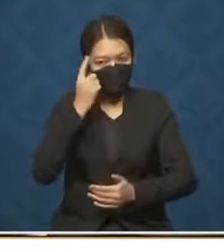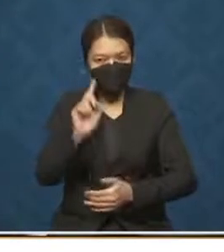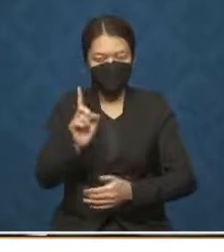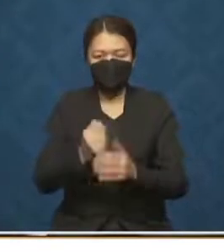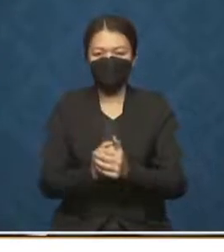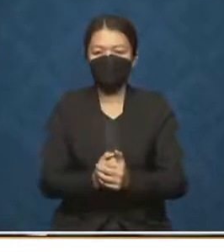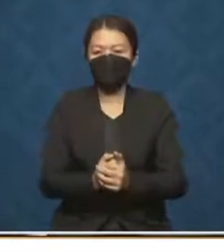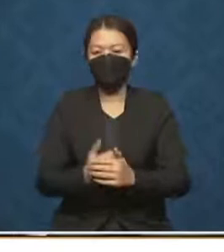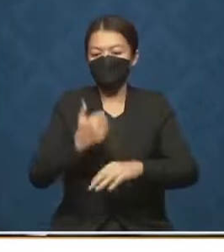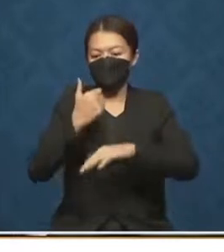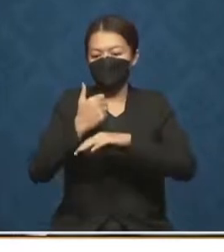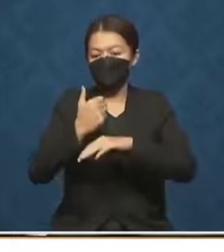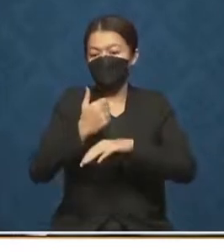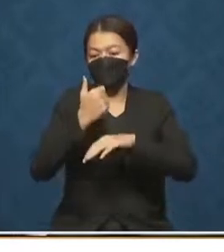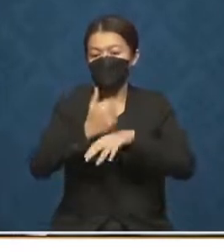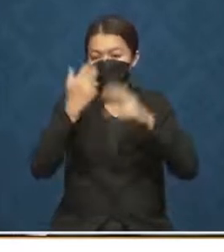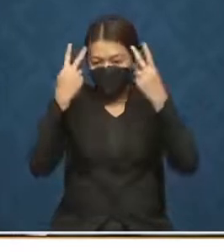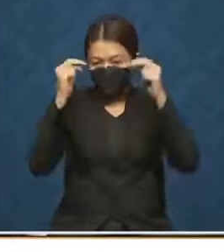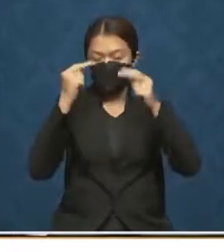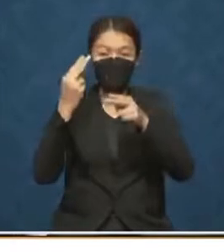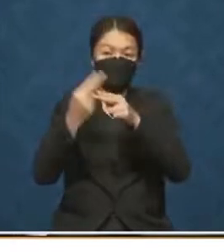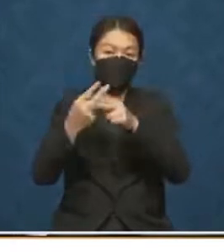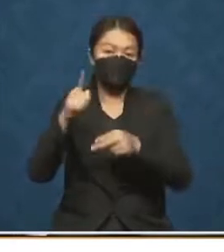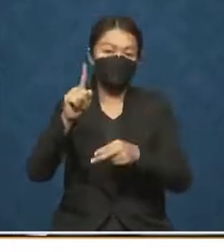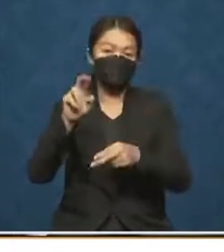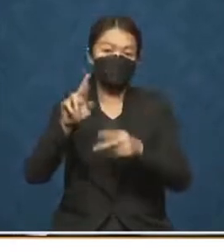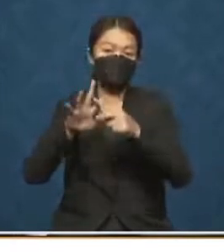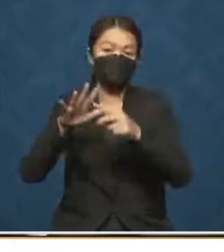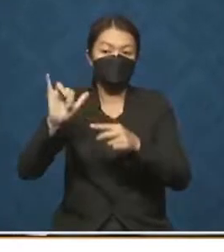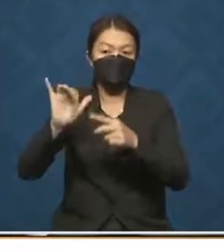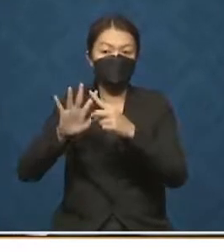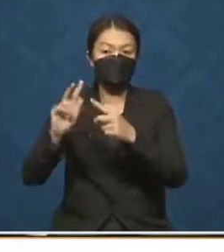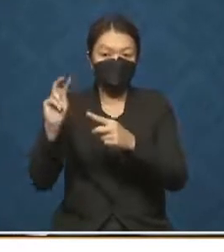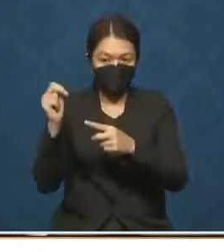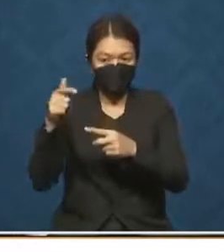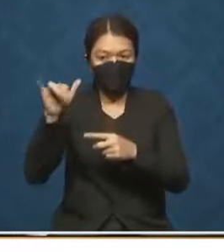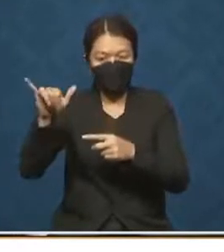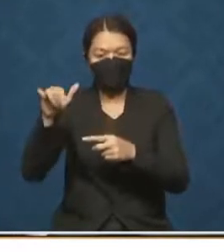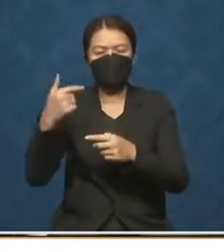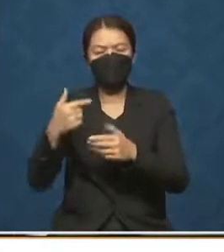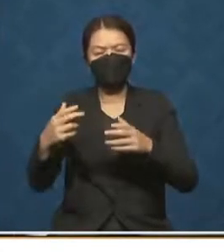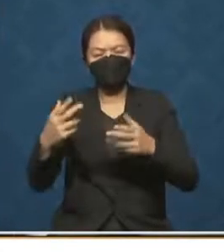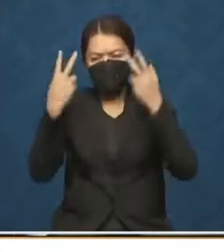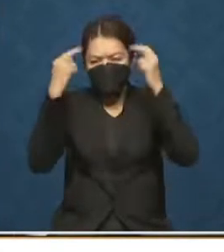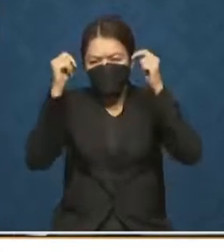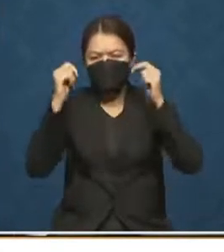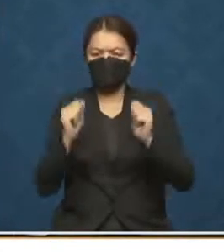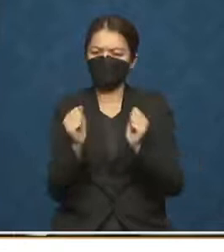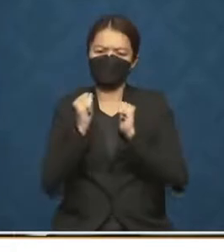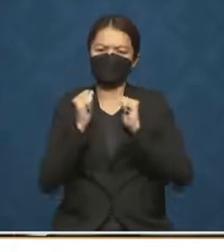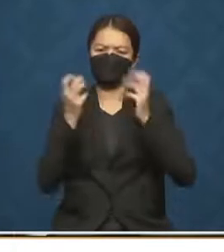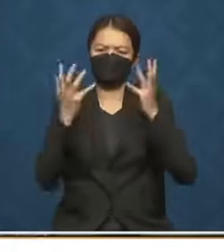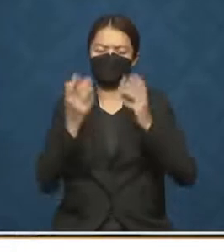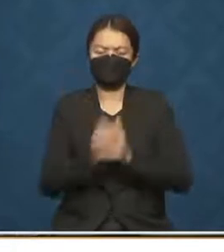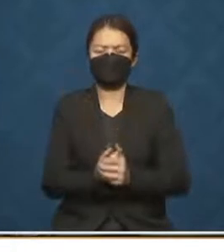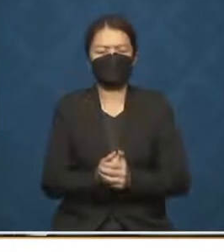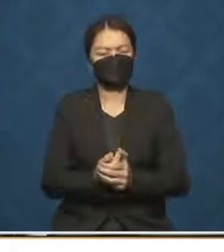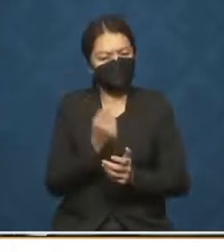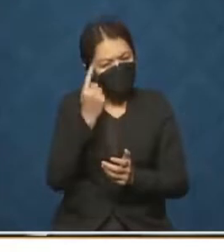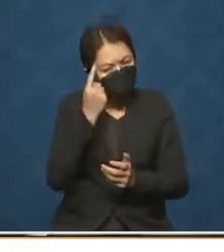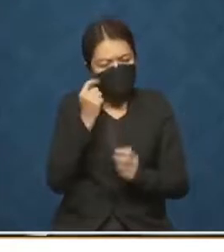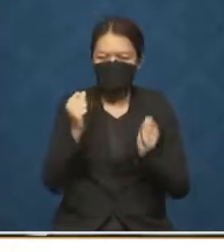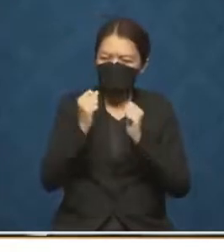คนทชื่อ พระยตของ grosssainท่านไม่กร identificพระก่าท่านไม่เกยเริว Lob่